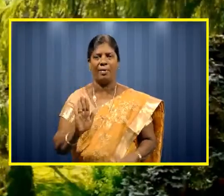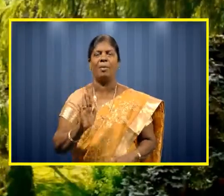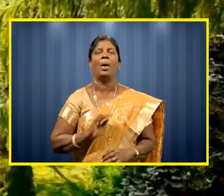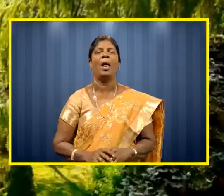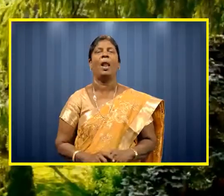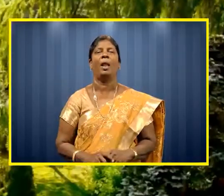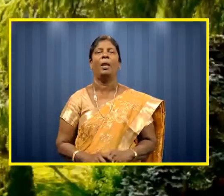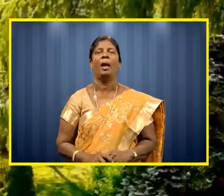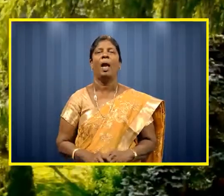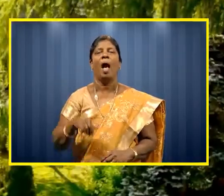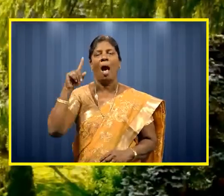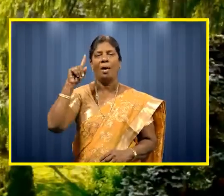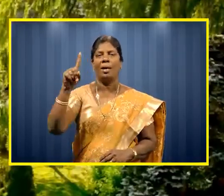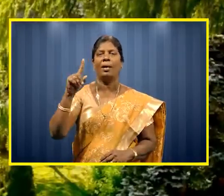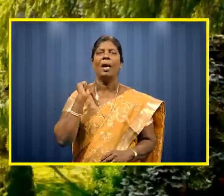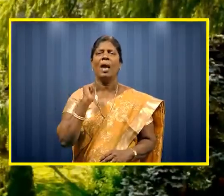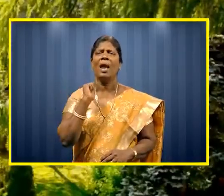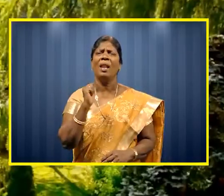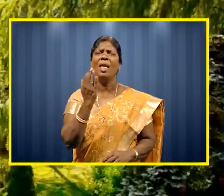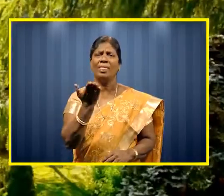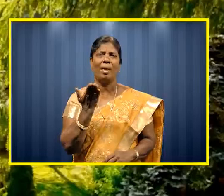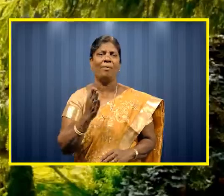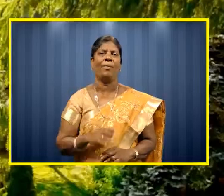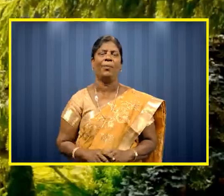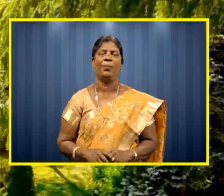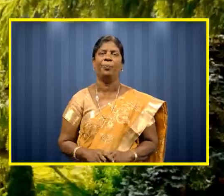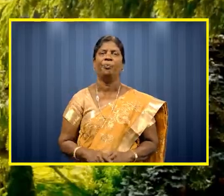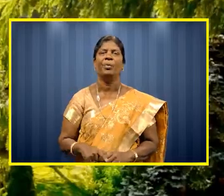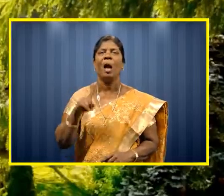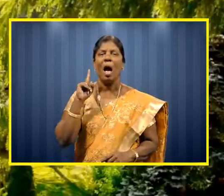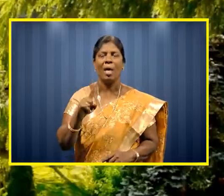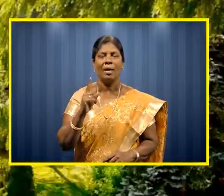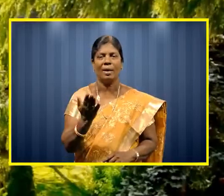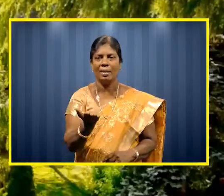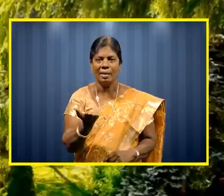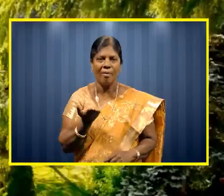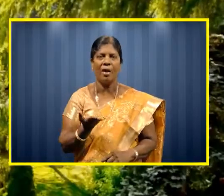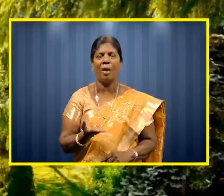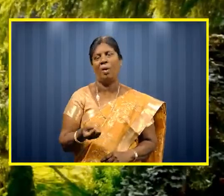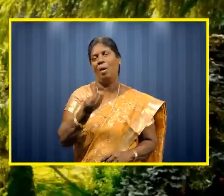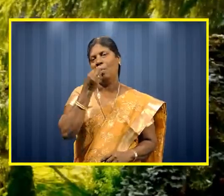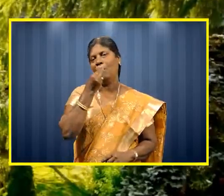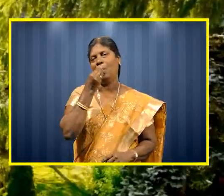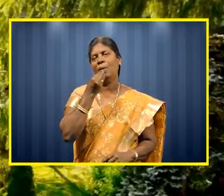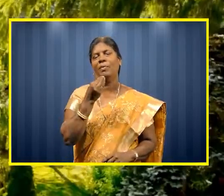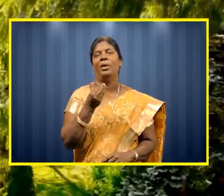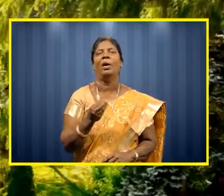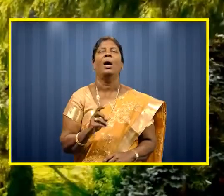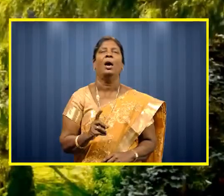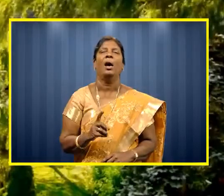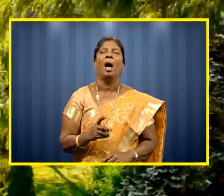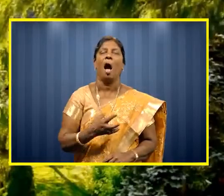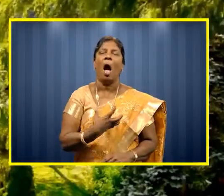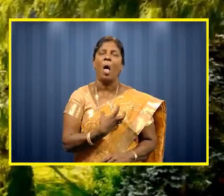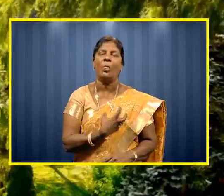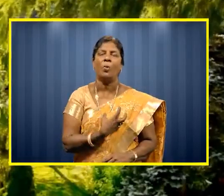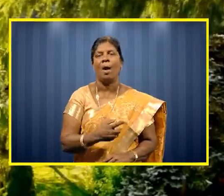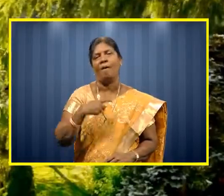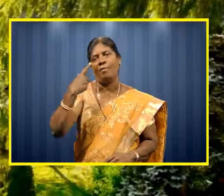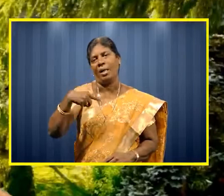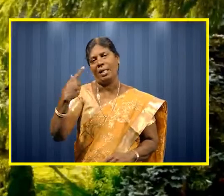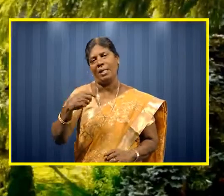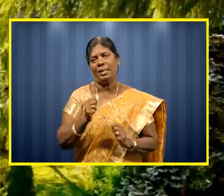ஆசீர்வதிக்கப்பட வேண்டுமானால் அதற்கு என்ன தேவை? அதற்கு தேவையான ஒரு உணவு இருக்கிறது அந்த